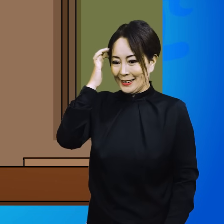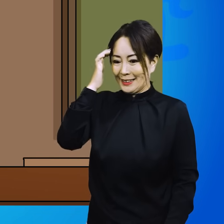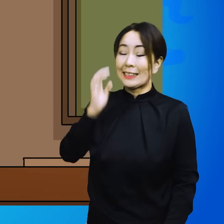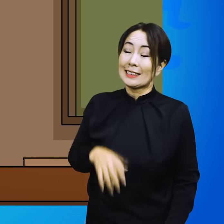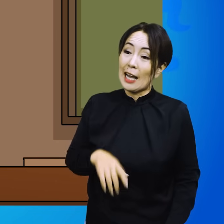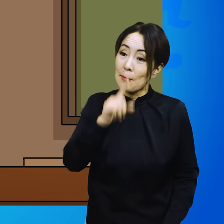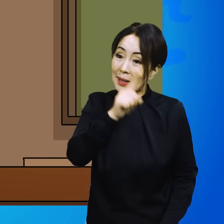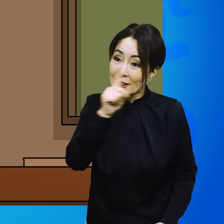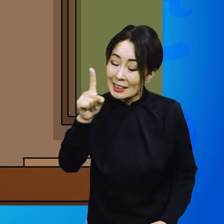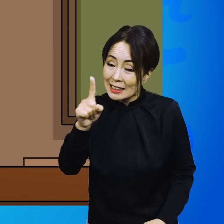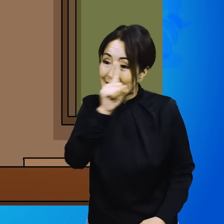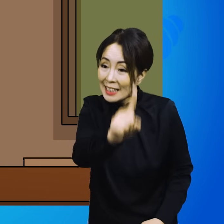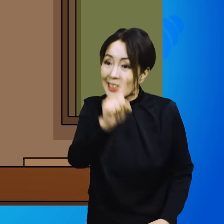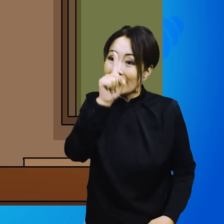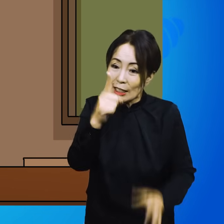1162 гэдэг нь